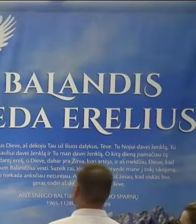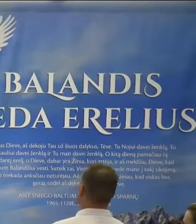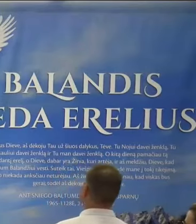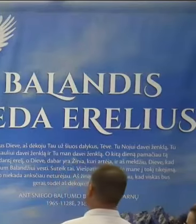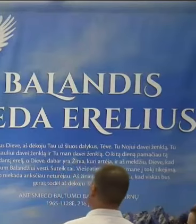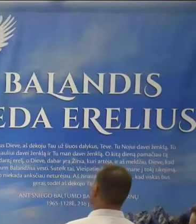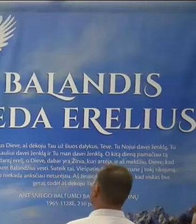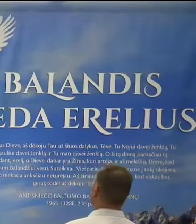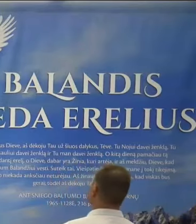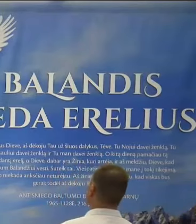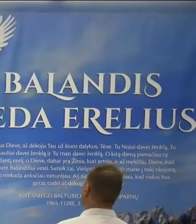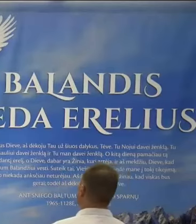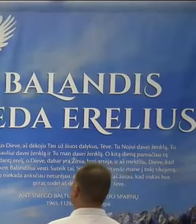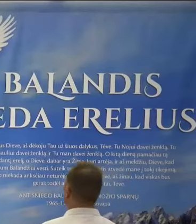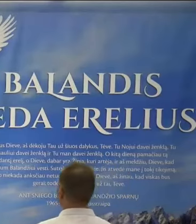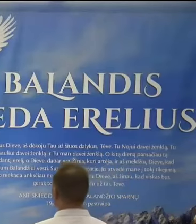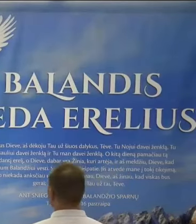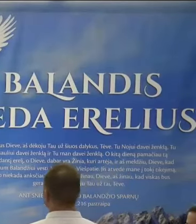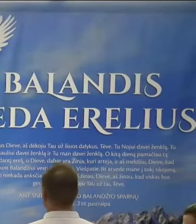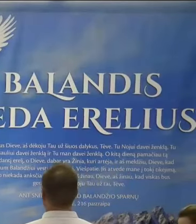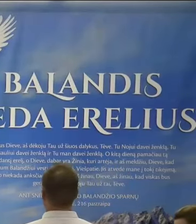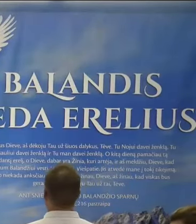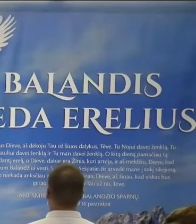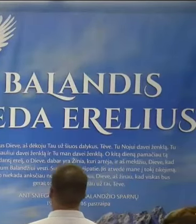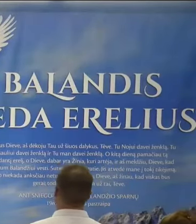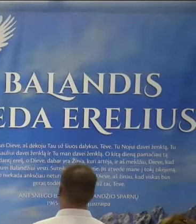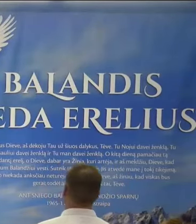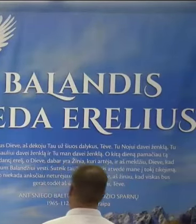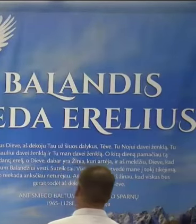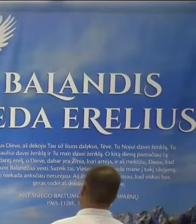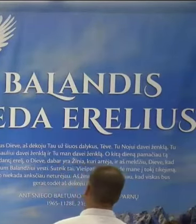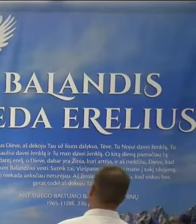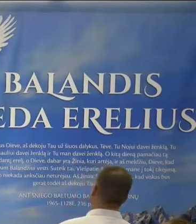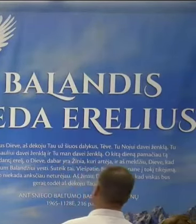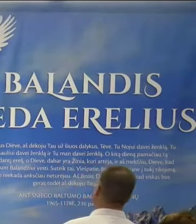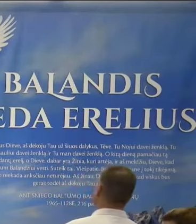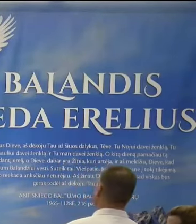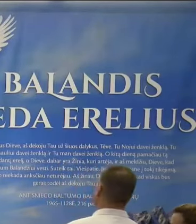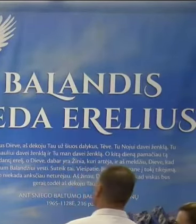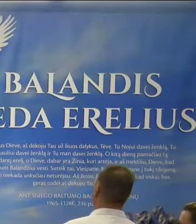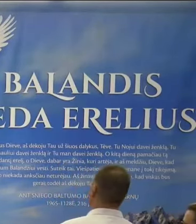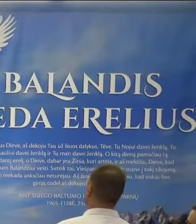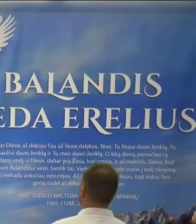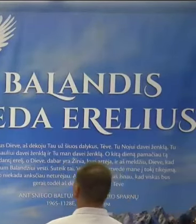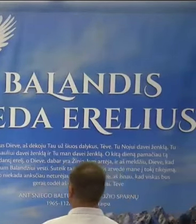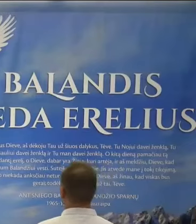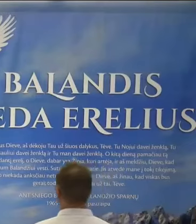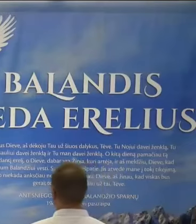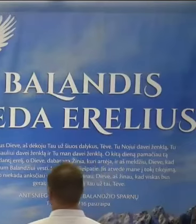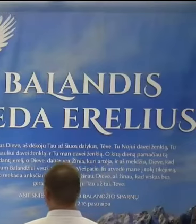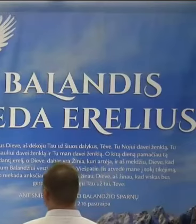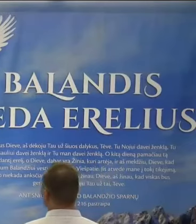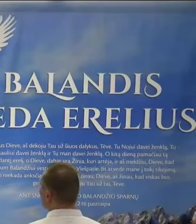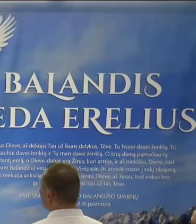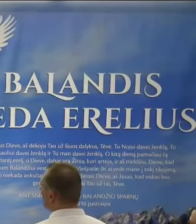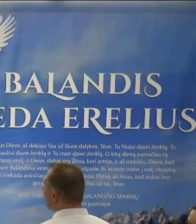Nuostabus, nuostabus, Jėzus nuostabus, Jisai Dievas